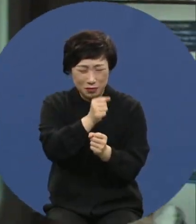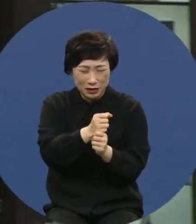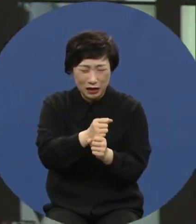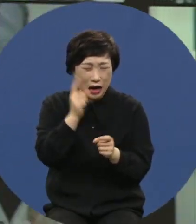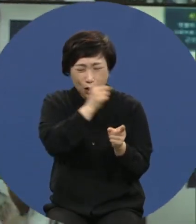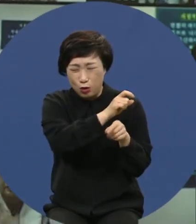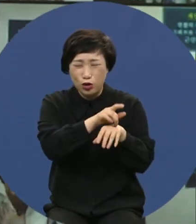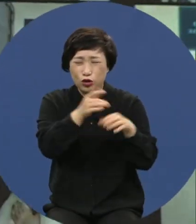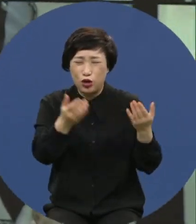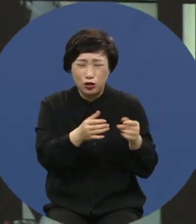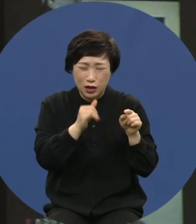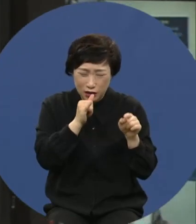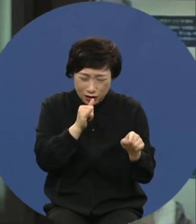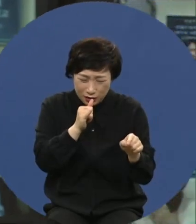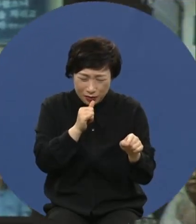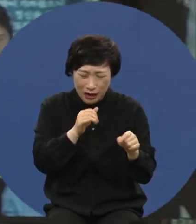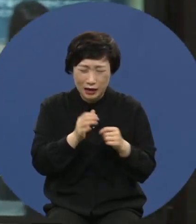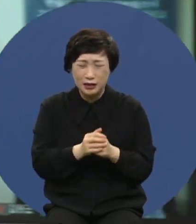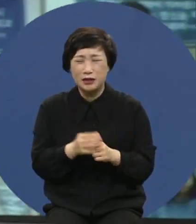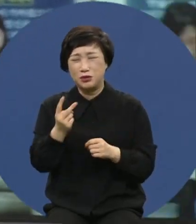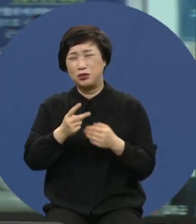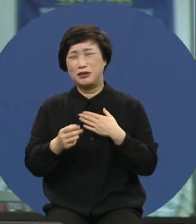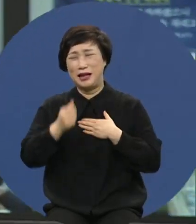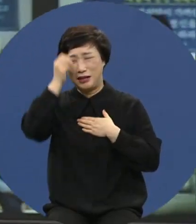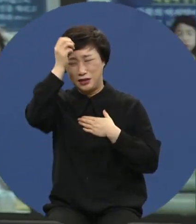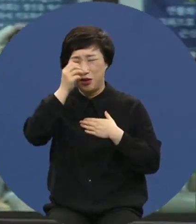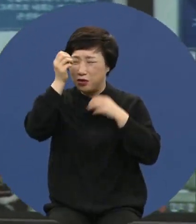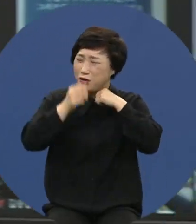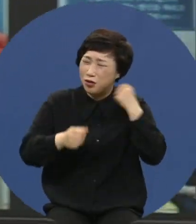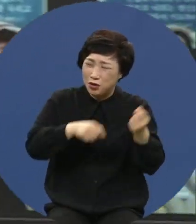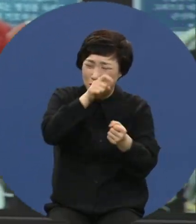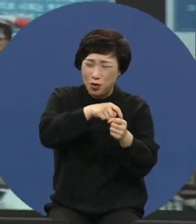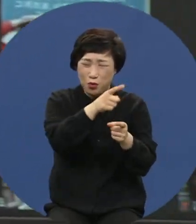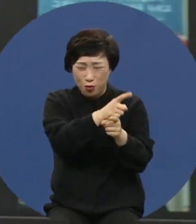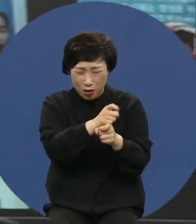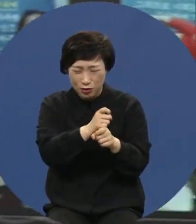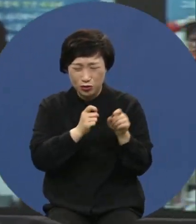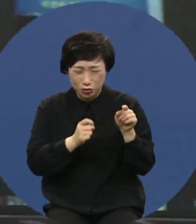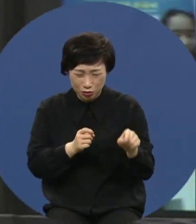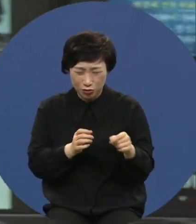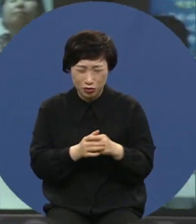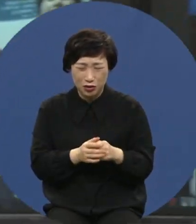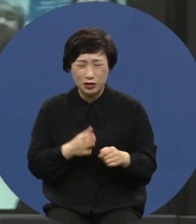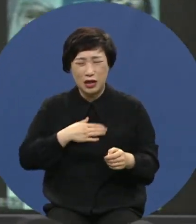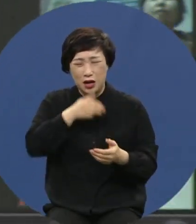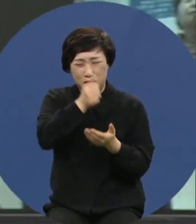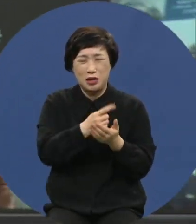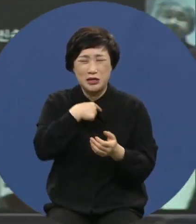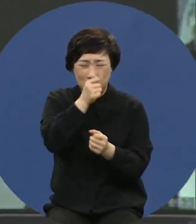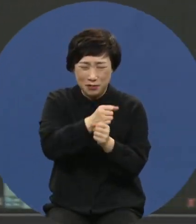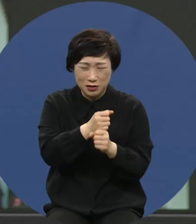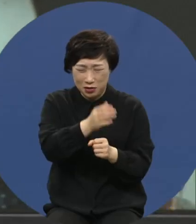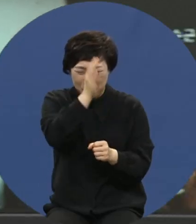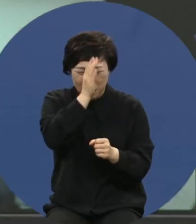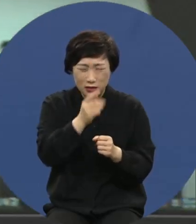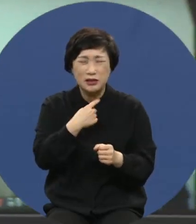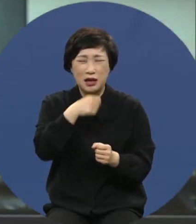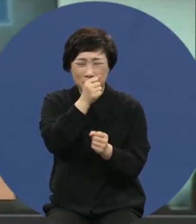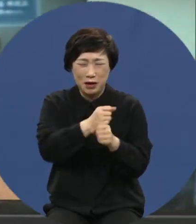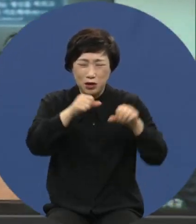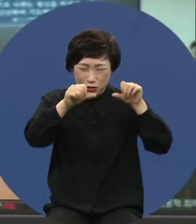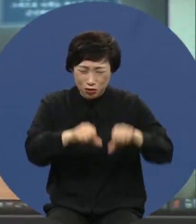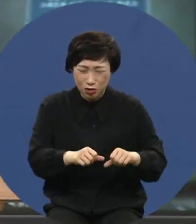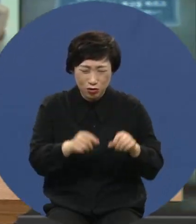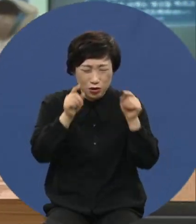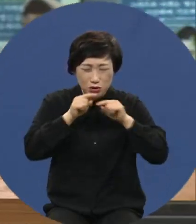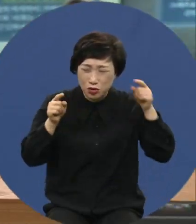하는 마귀사단 귀신아, 그리고 내 영혼을 사냥을 하는 원수야, 범죄케 하고 병들게 하고